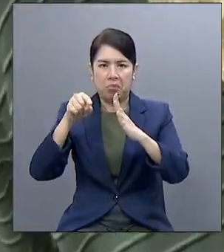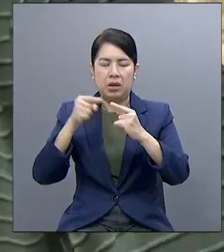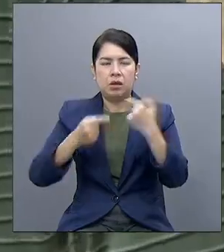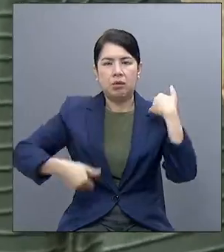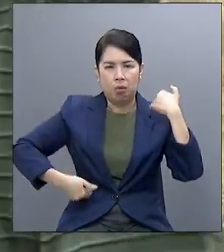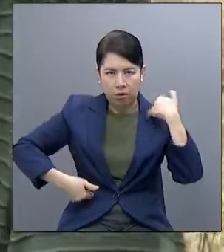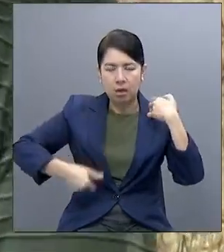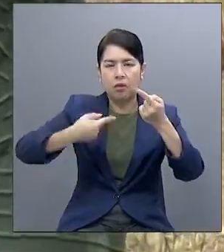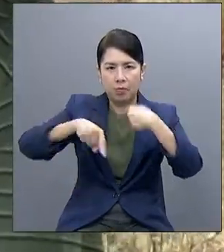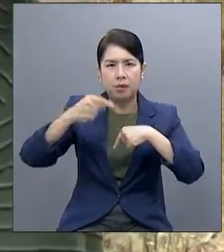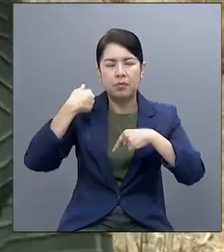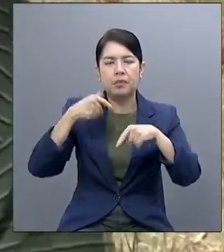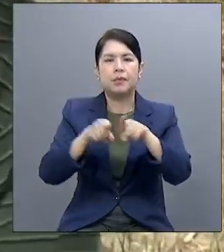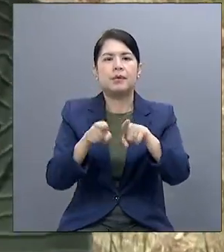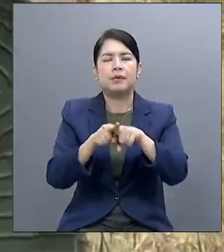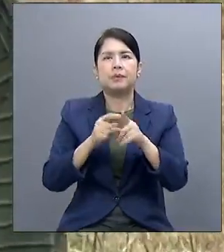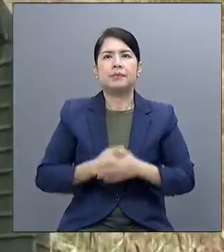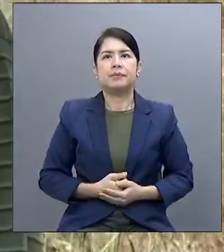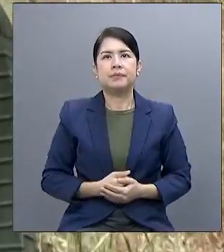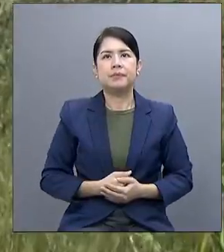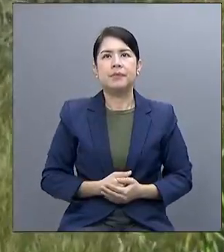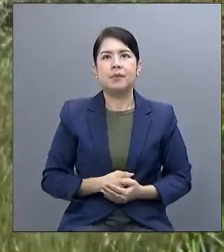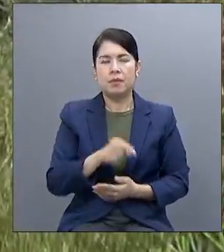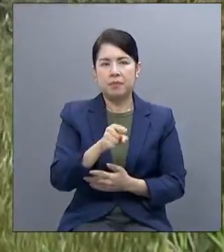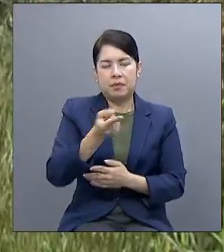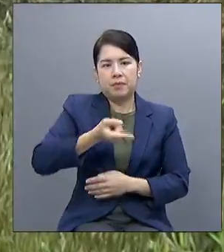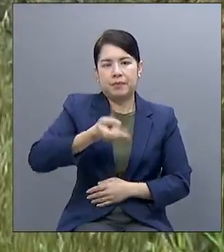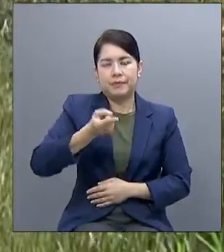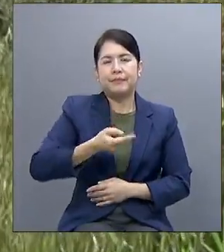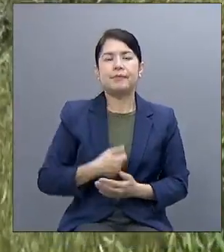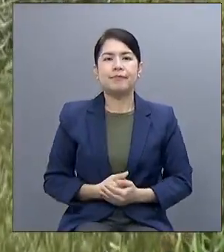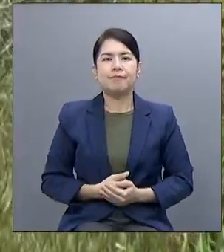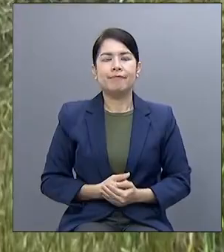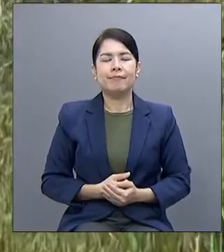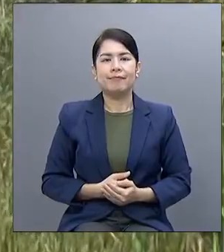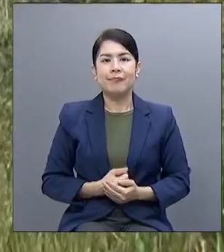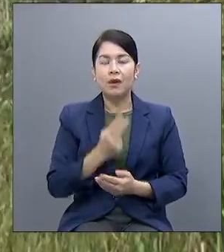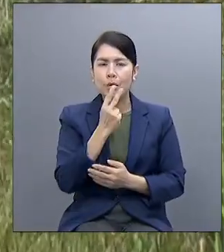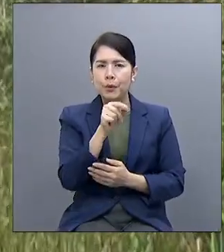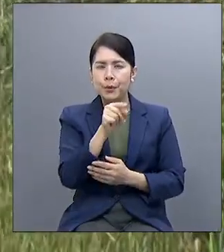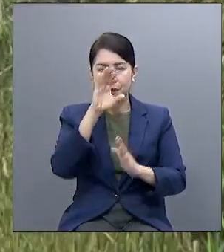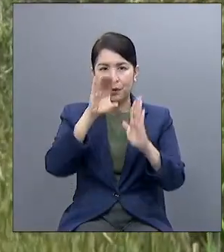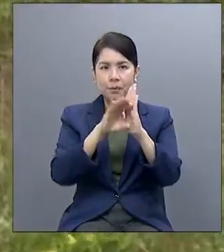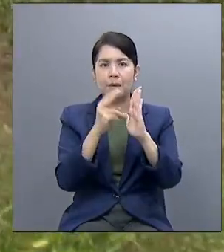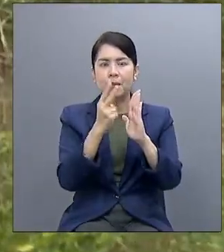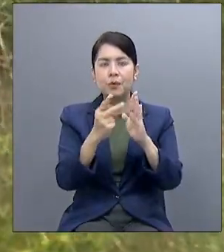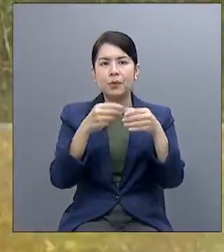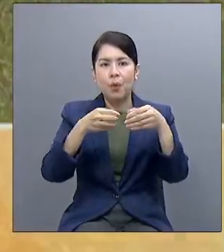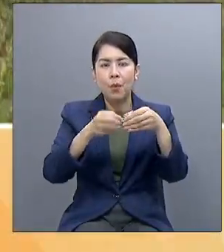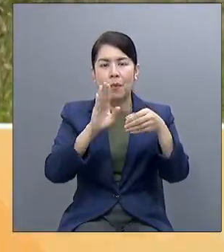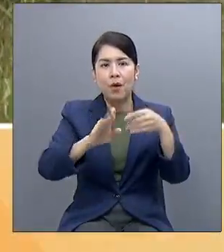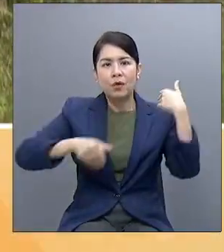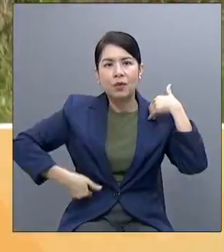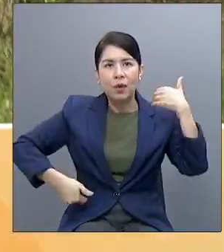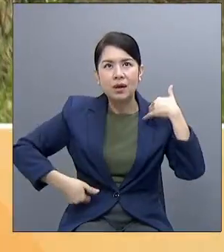มือกันบ่นี ่มาอยู่นี่แหละมาทุกมือล่ะจะมาได้เกี่ยวพุ่นแล้วนี่ คุณผู้ชมดูจากภาพนะคะว่าลิงมาประม